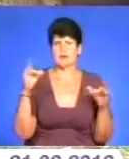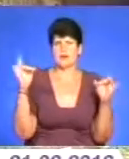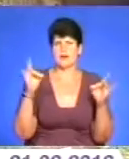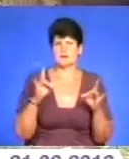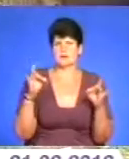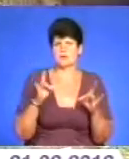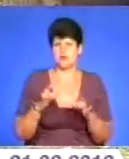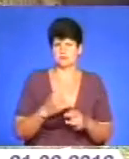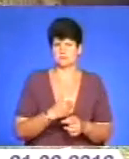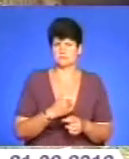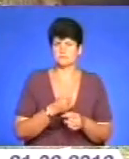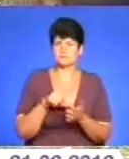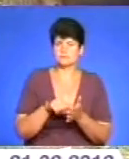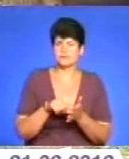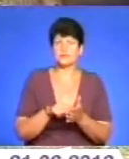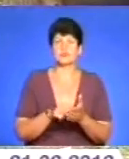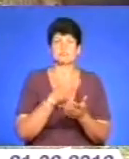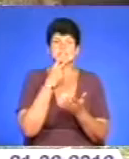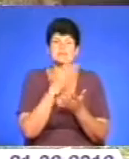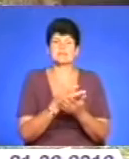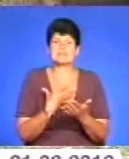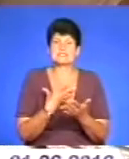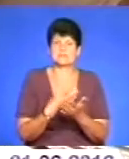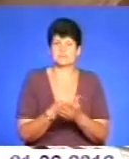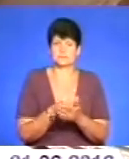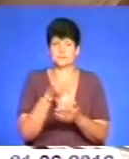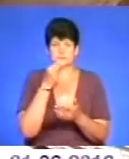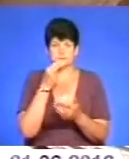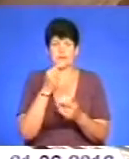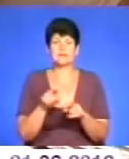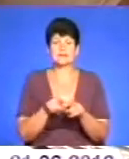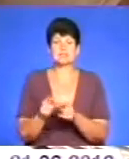області. Не лише заради того, щоб представити свої смаколики, а й щоб